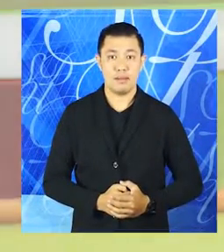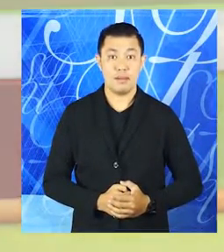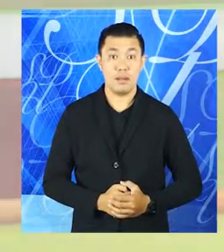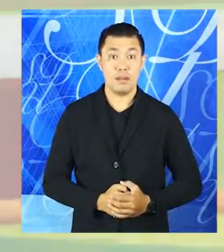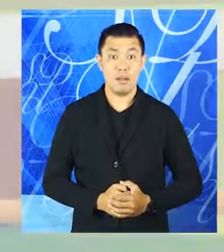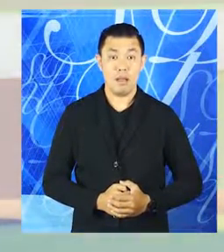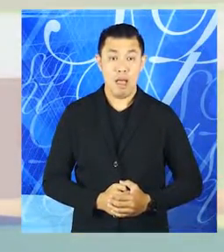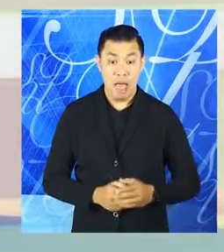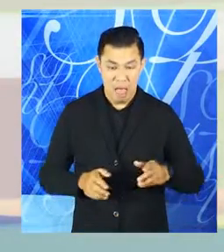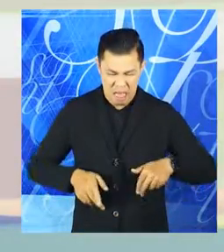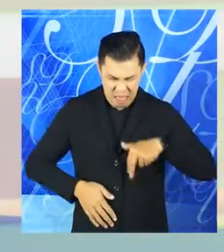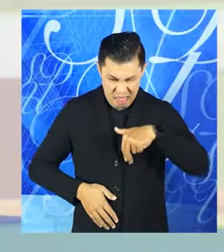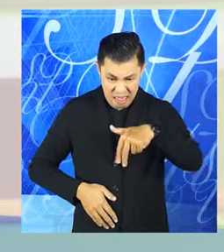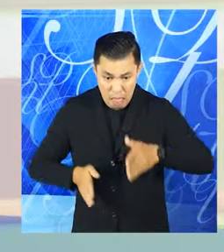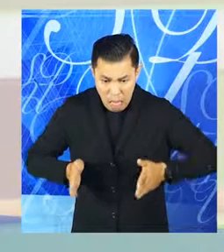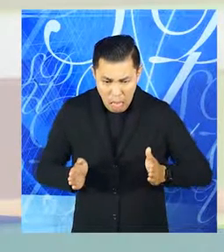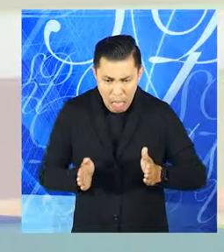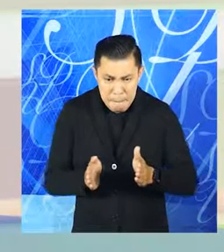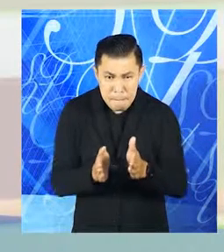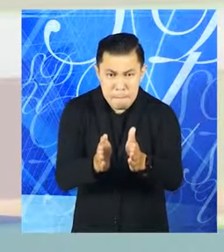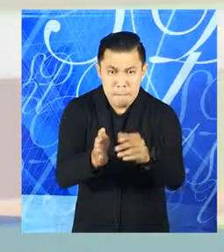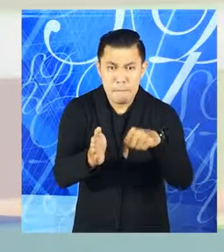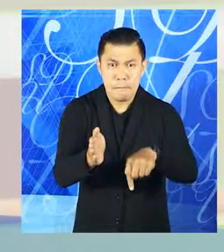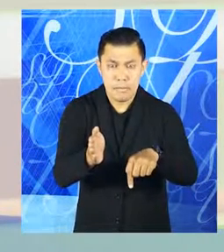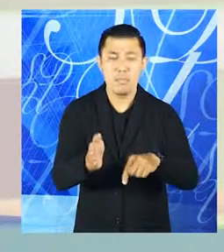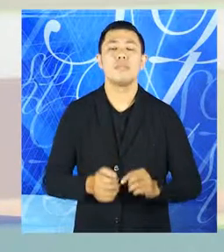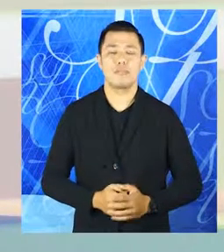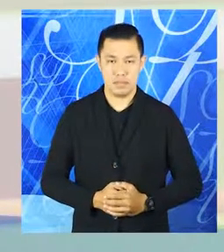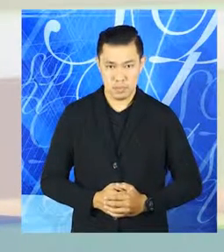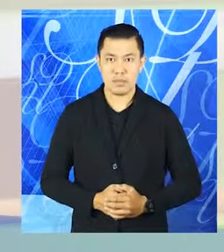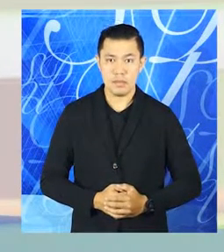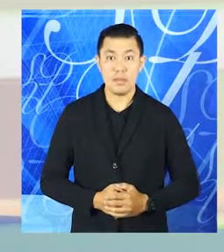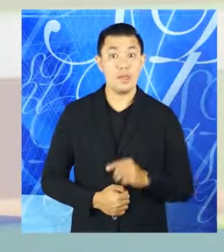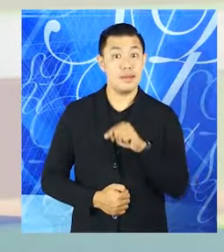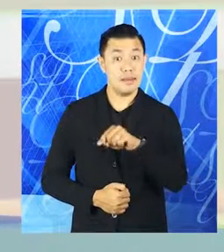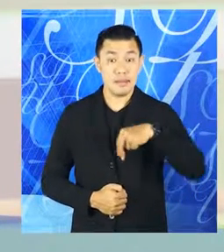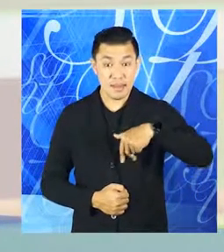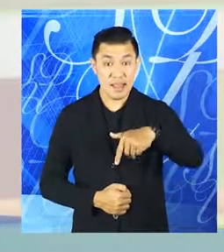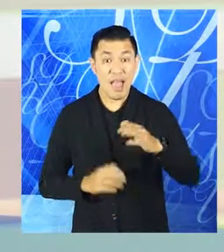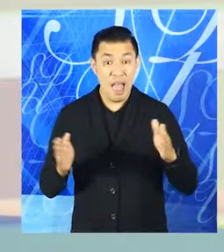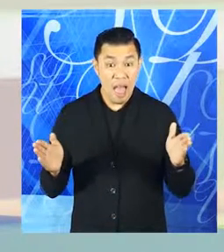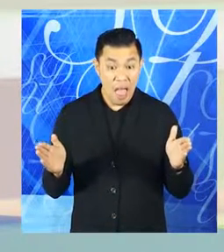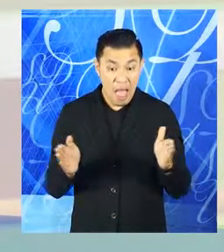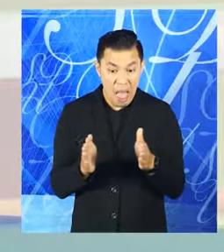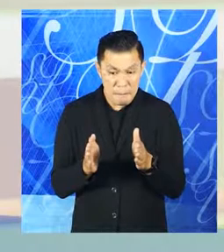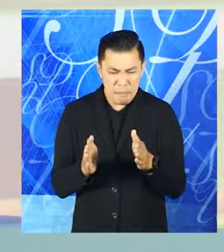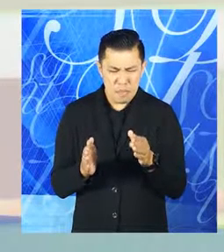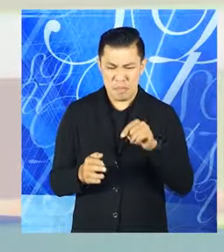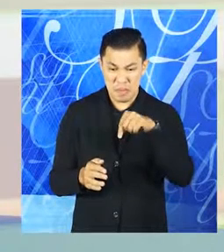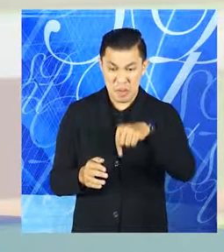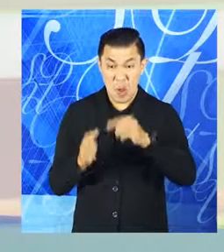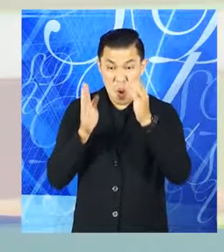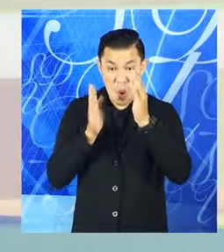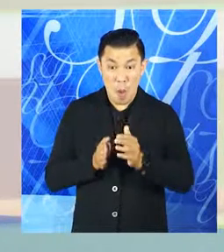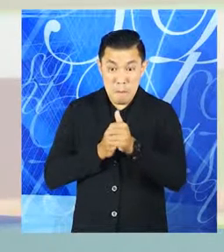การเดินทางแคบในการเดินทางแคบนั้นจะมีช่องว่างเฉพาะให้ผู้น